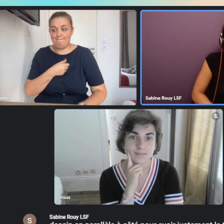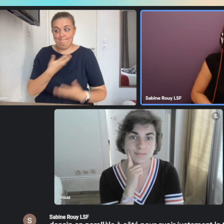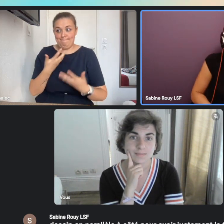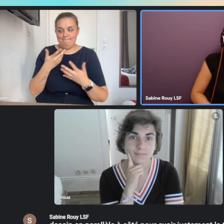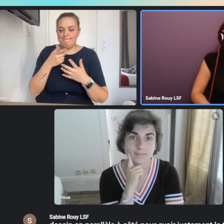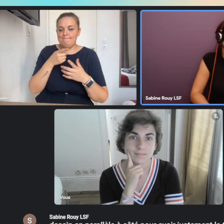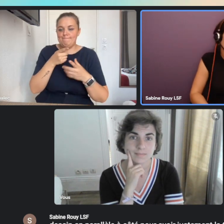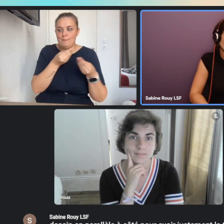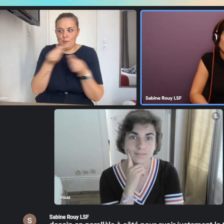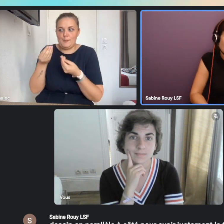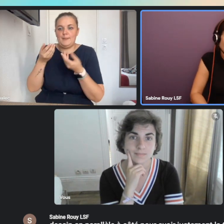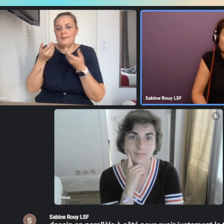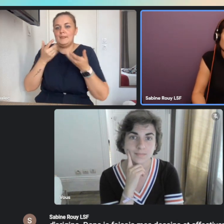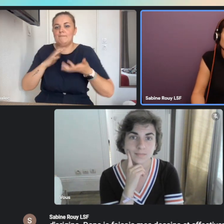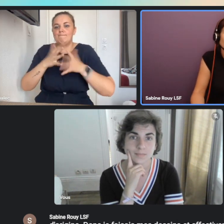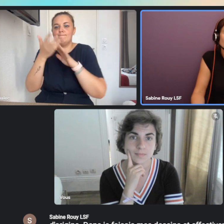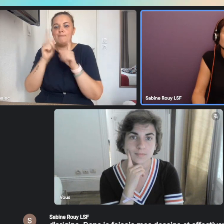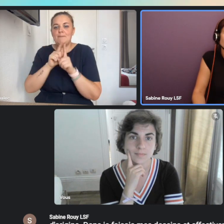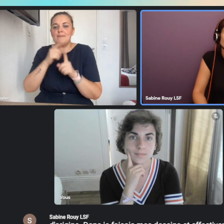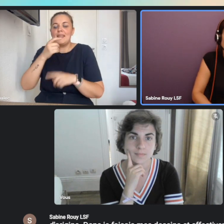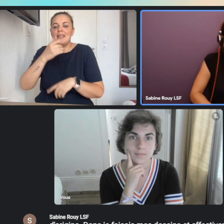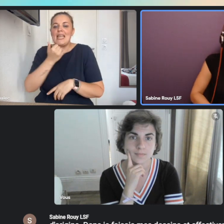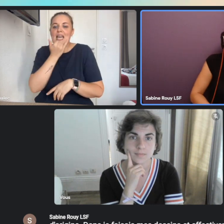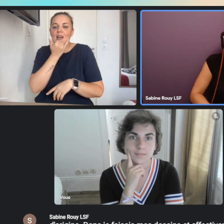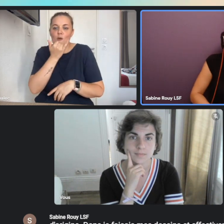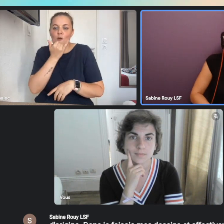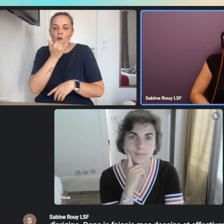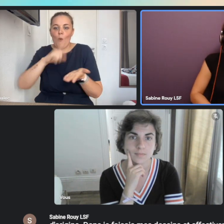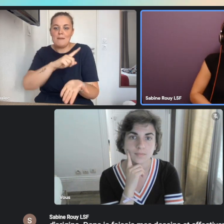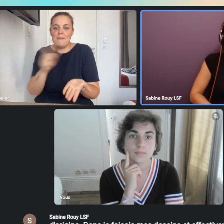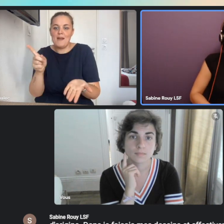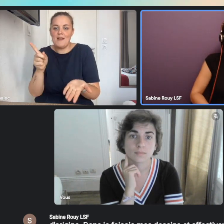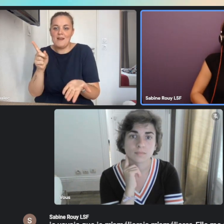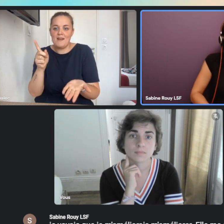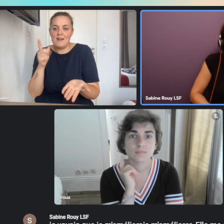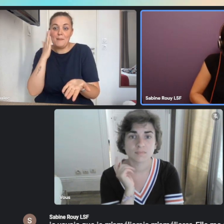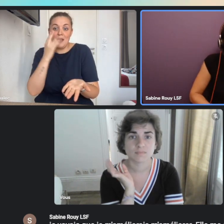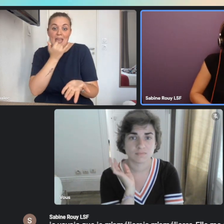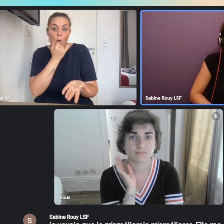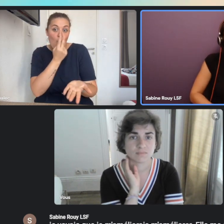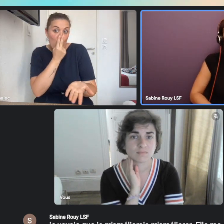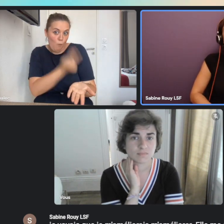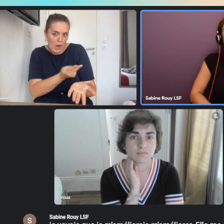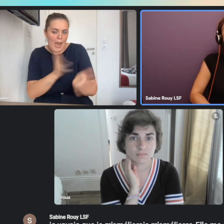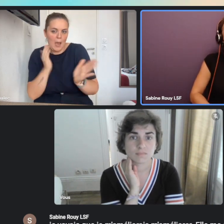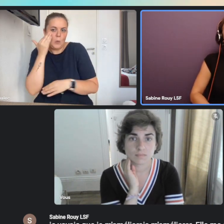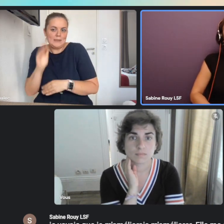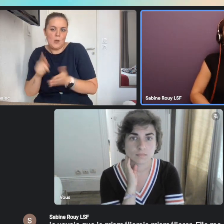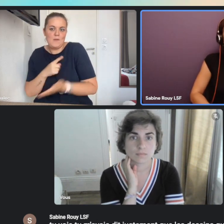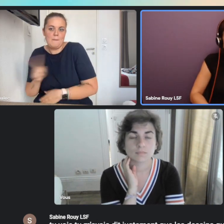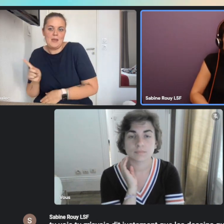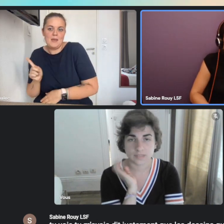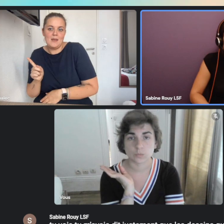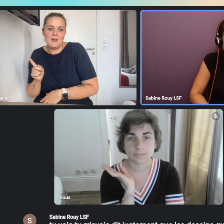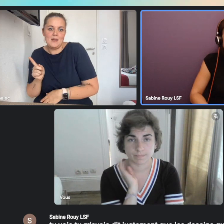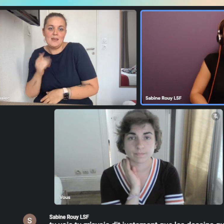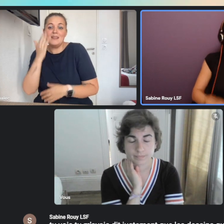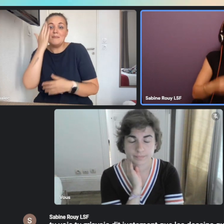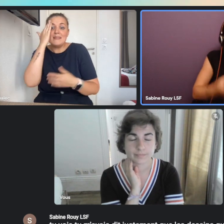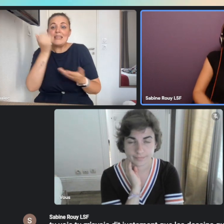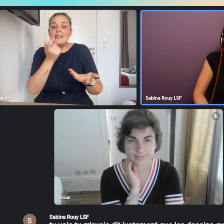non, je dis: «Mais pourquoi tu les», elle m'a dit: «Pourquoi tu les avais jetés?» Je dis: «Beh non, parce qu'en fait, justement, ça te permet de voir tes erreurs et de ne pas les